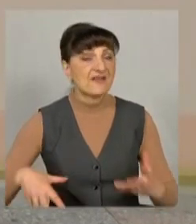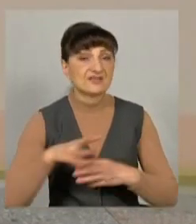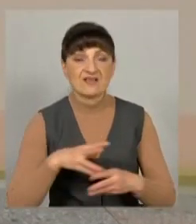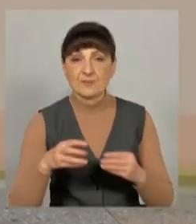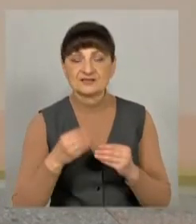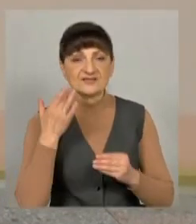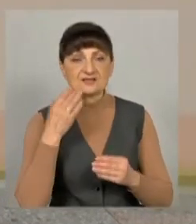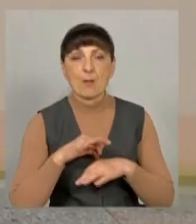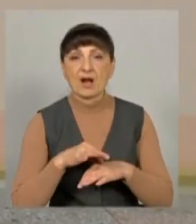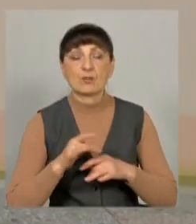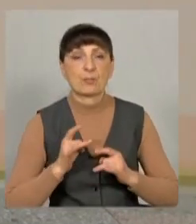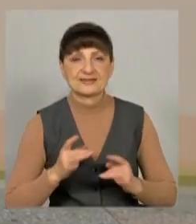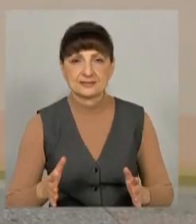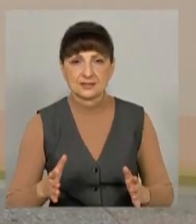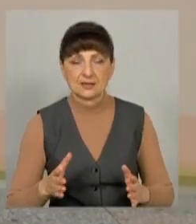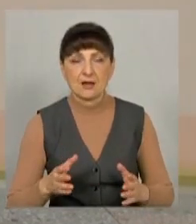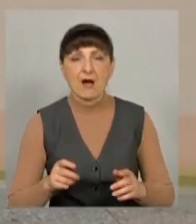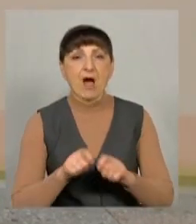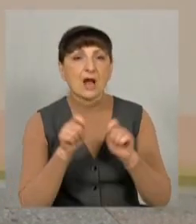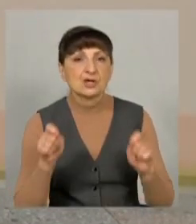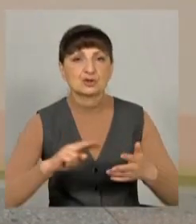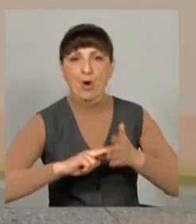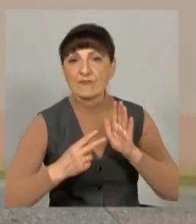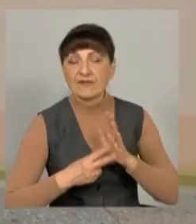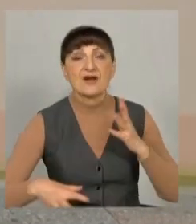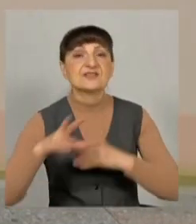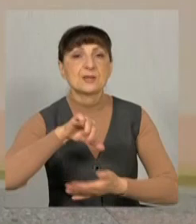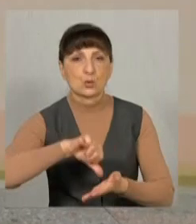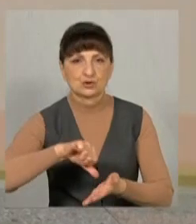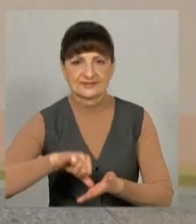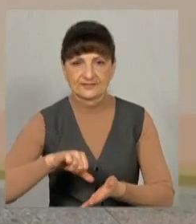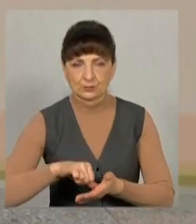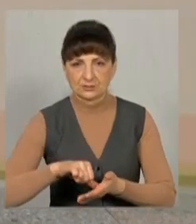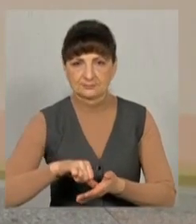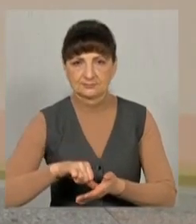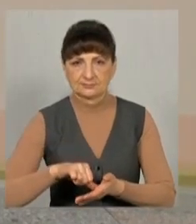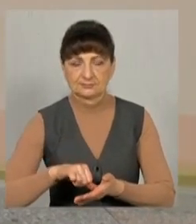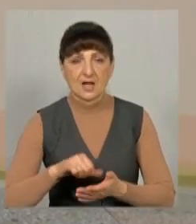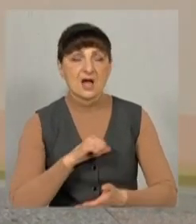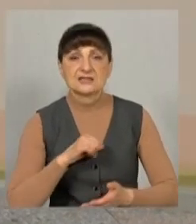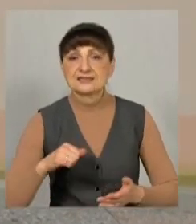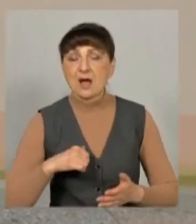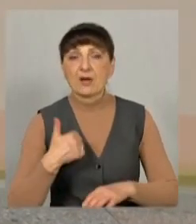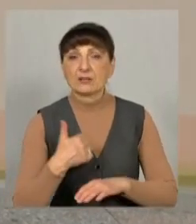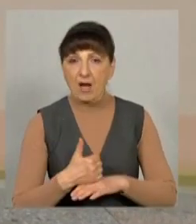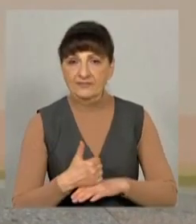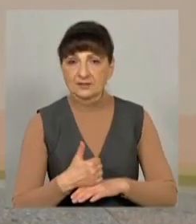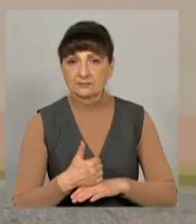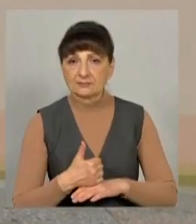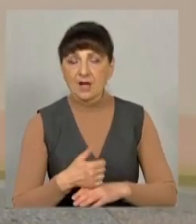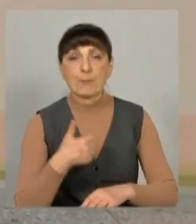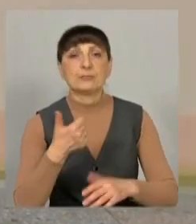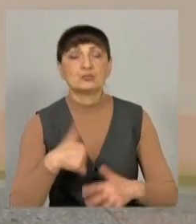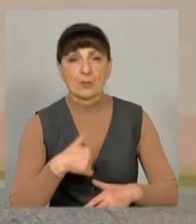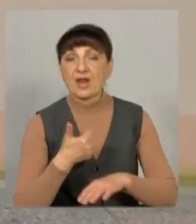всегда проводим праздники, организовываем их, все участвуют в них. Ну, самым главным таким